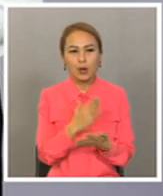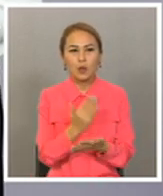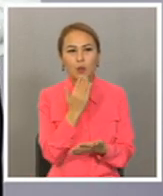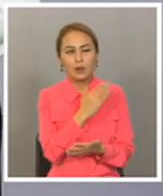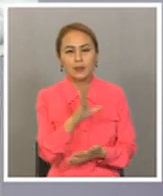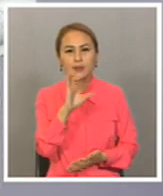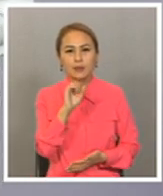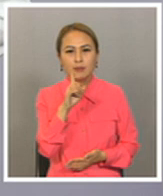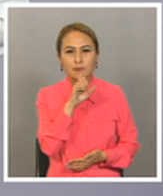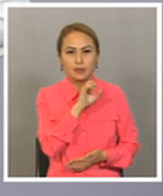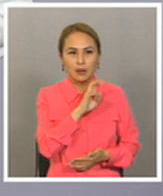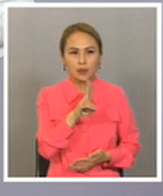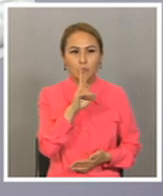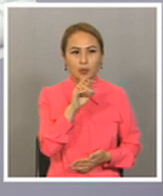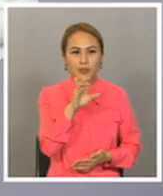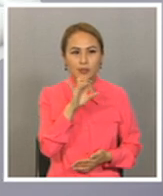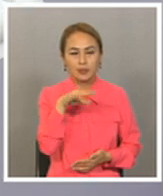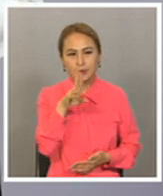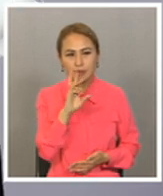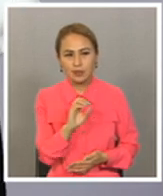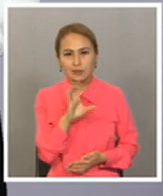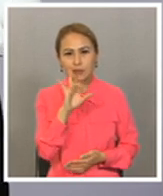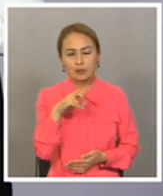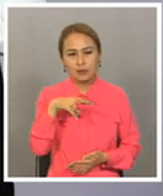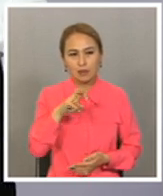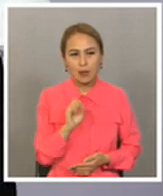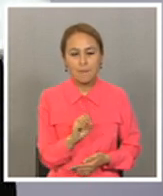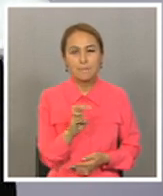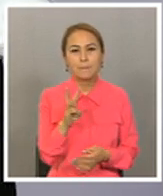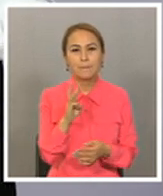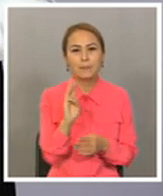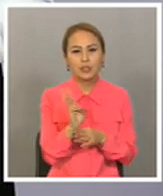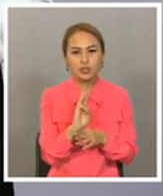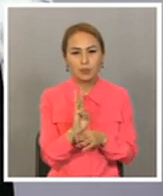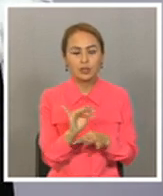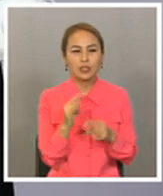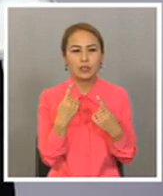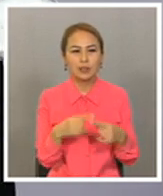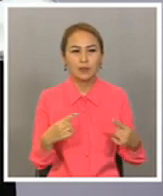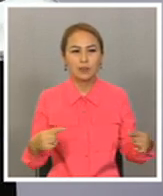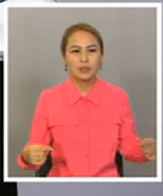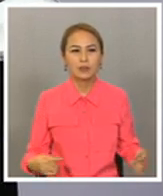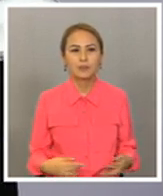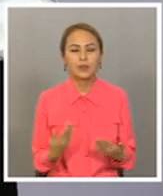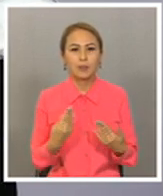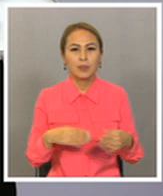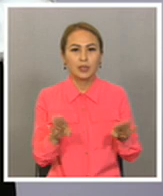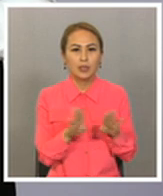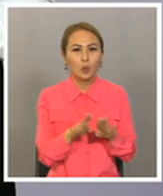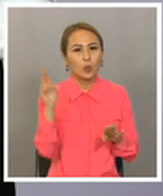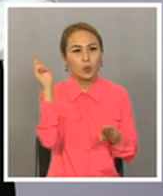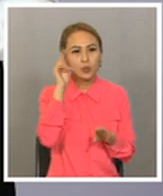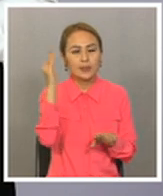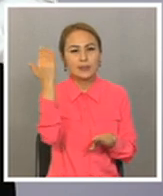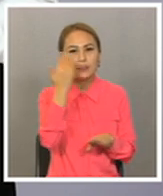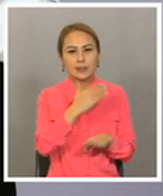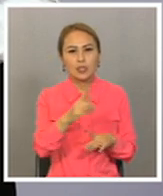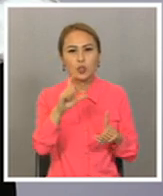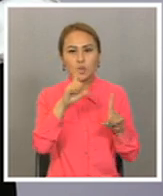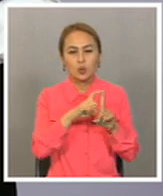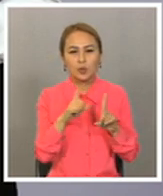сазан, көксерке, сыла, майшабақ, тағы басқа. Міне оқушылар, сіздер